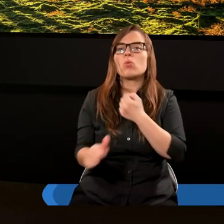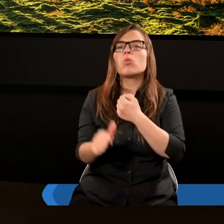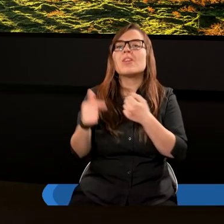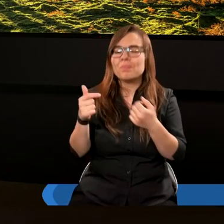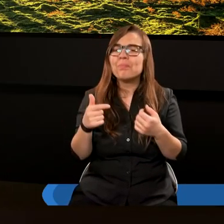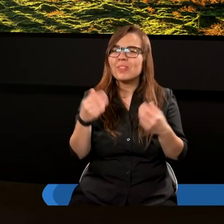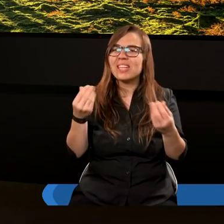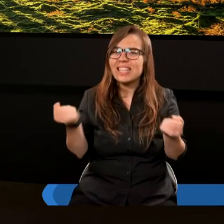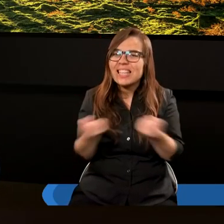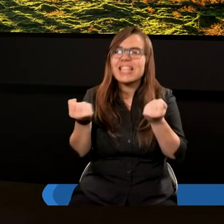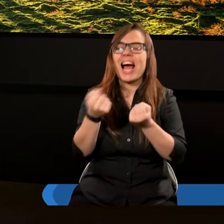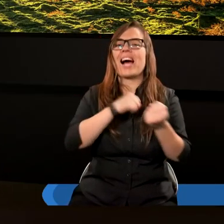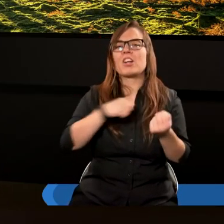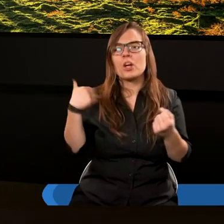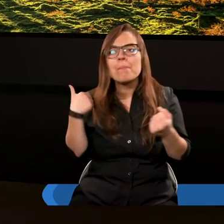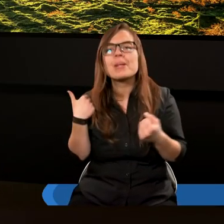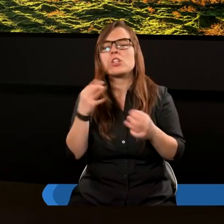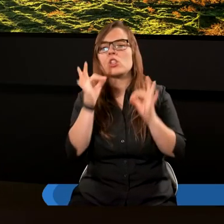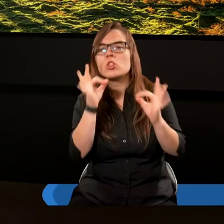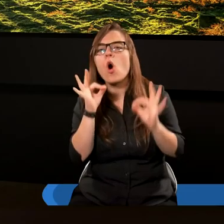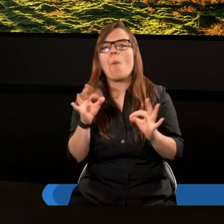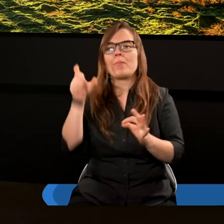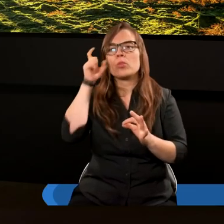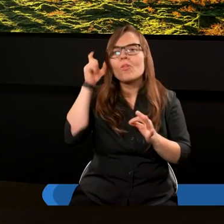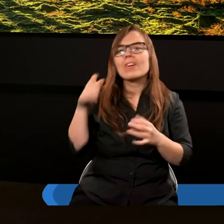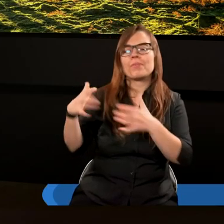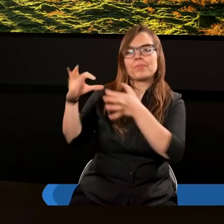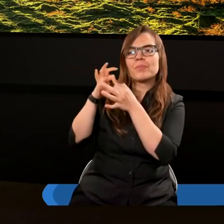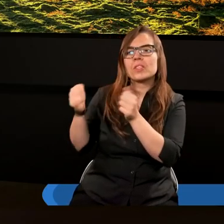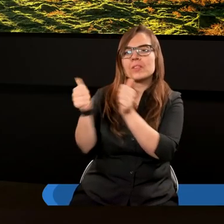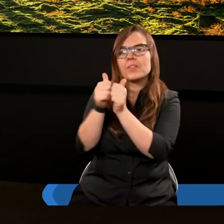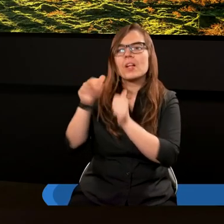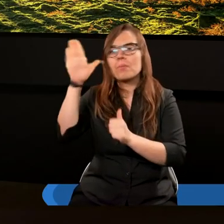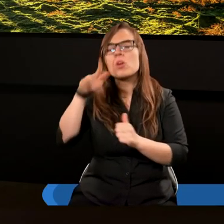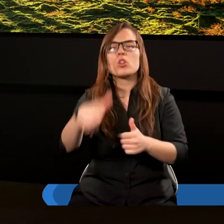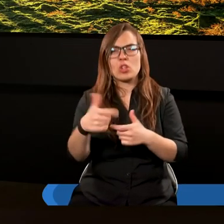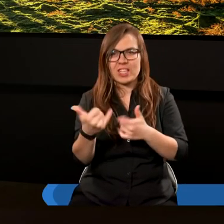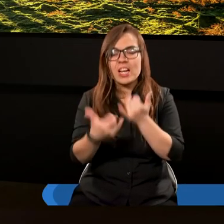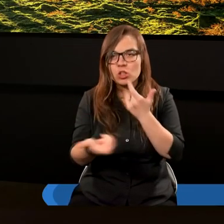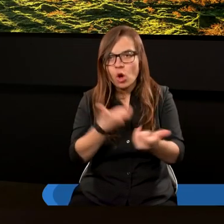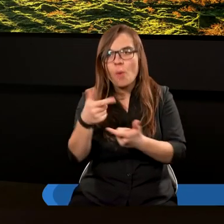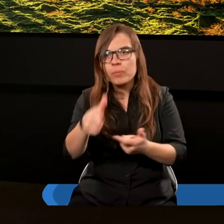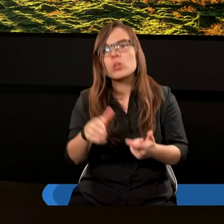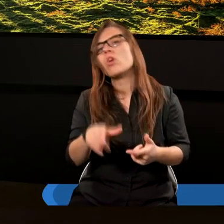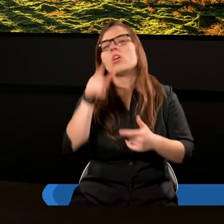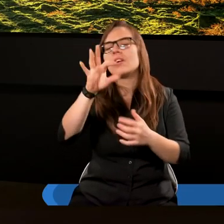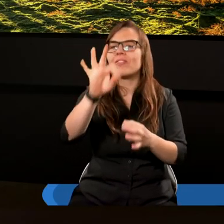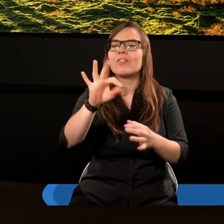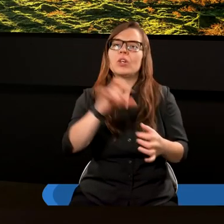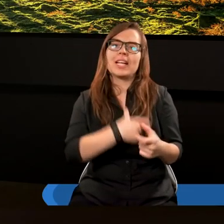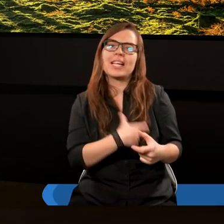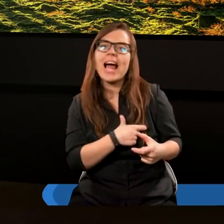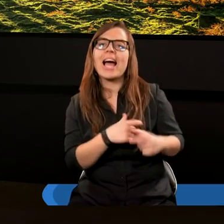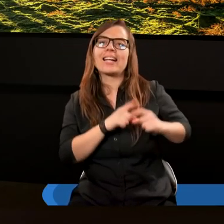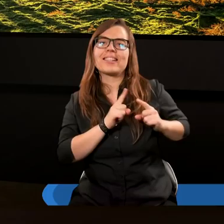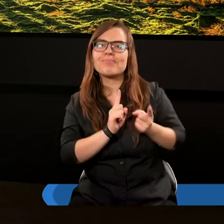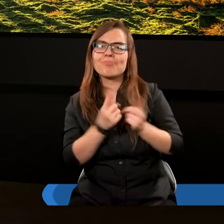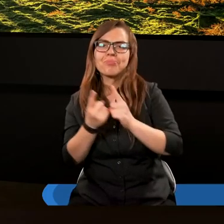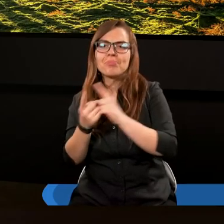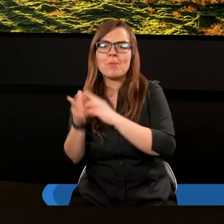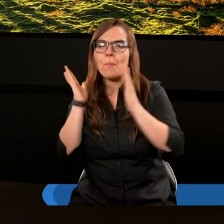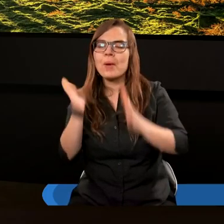że jesteś sprawiedliwym, nie walczyć o tę miłość Bożą, bo jeśli to uczynimy, to jest naprawdę ta siła, która zmienia nasze serce, nasze umysły